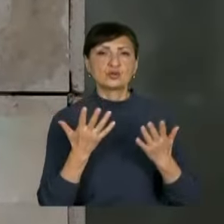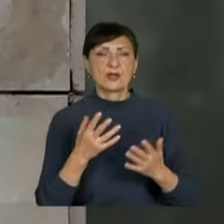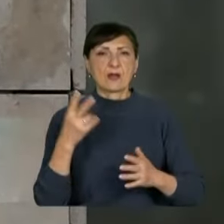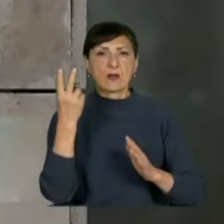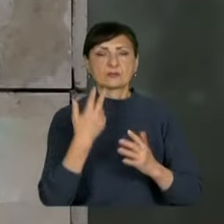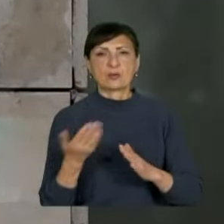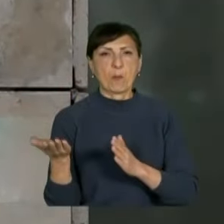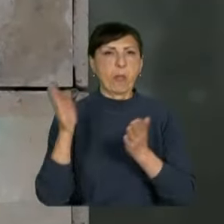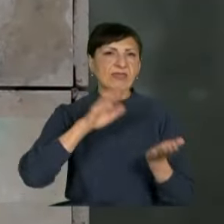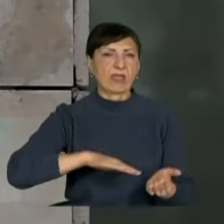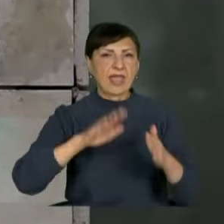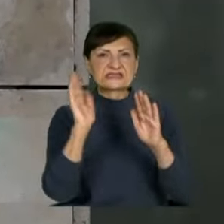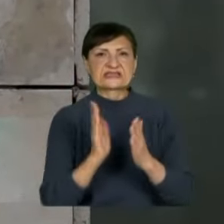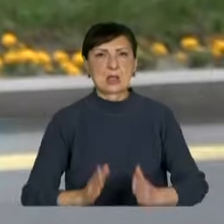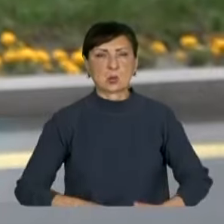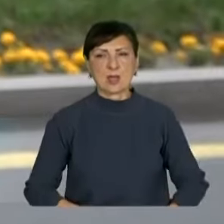падения статуи.